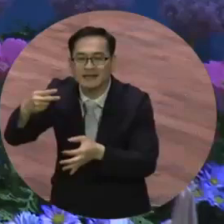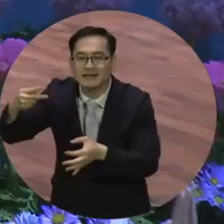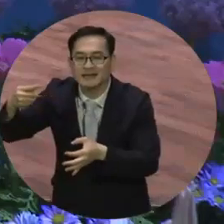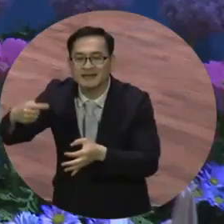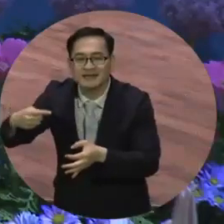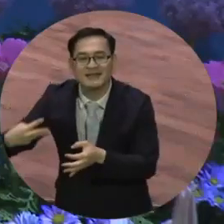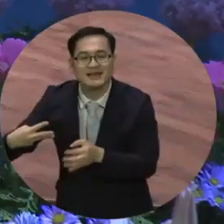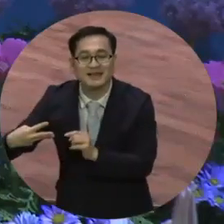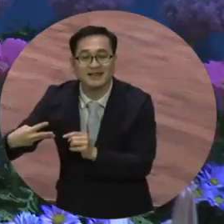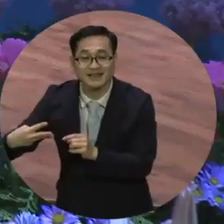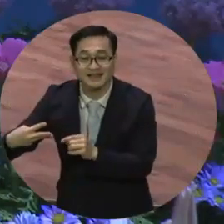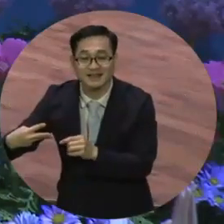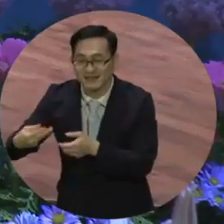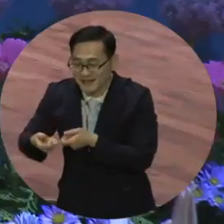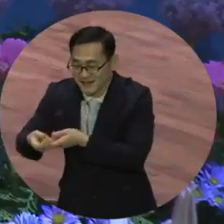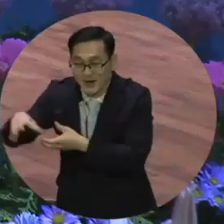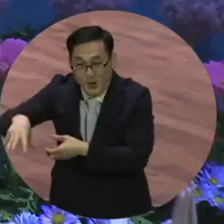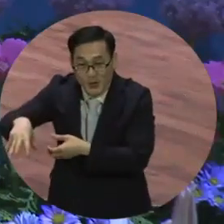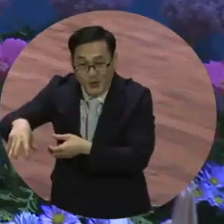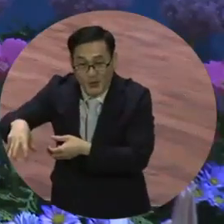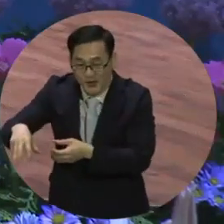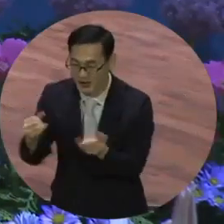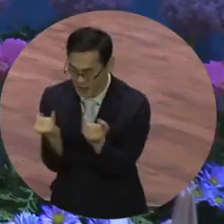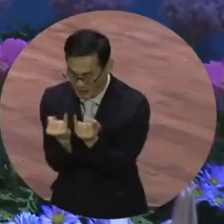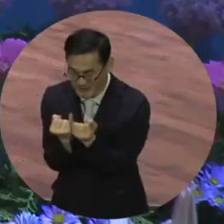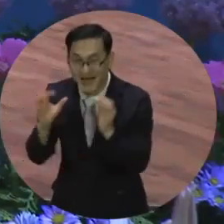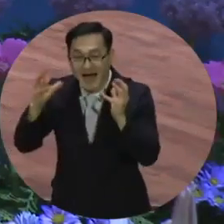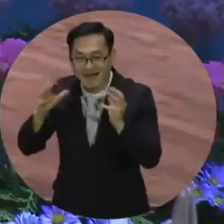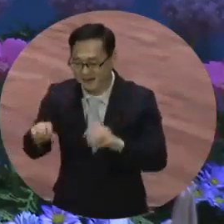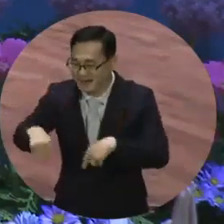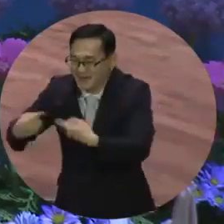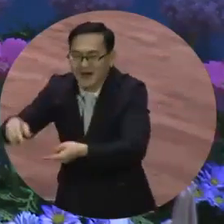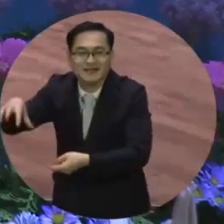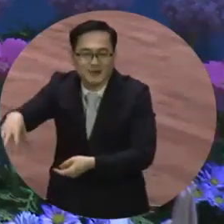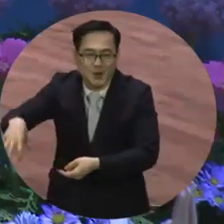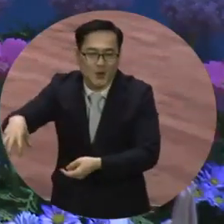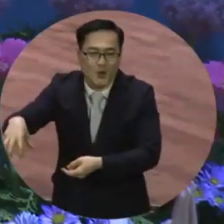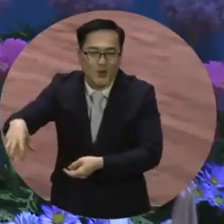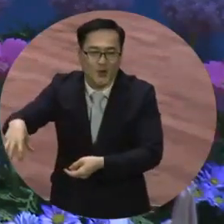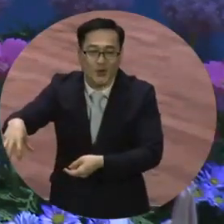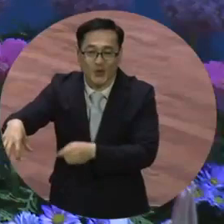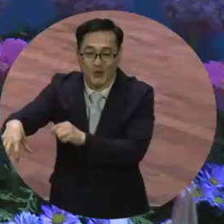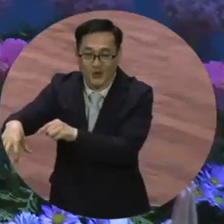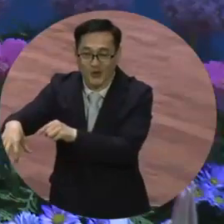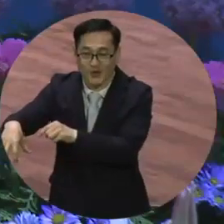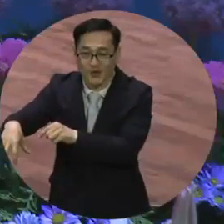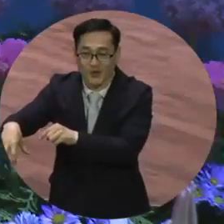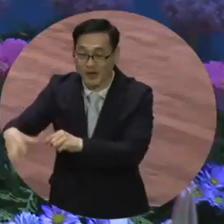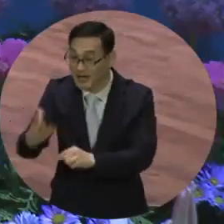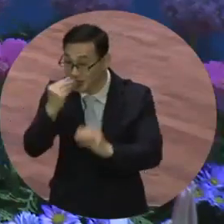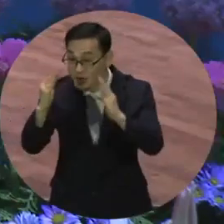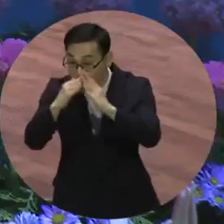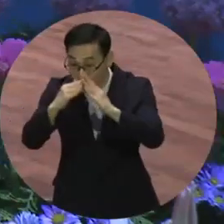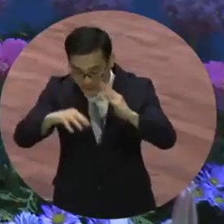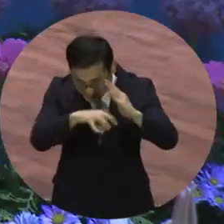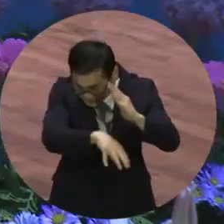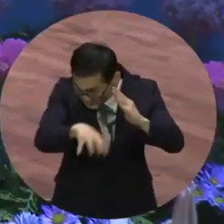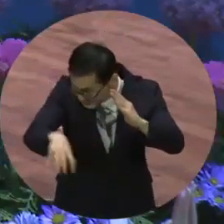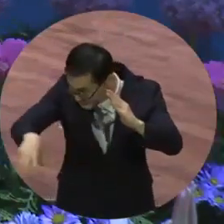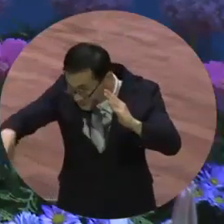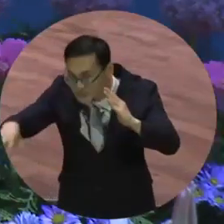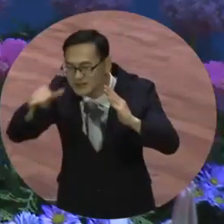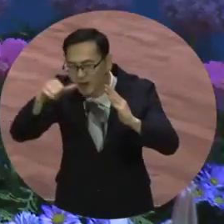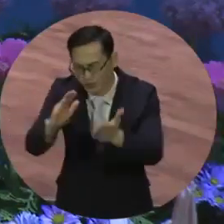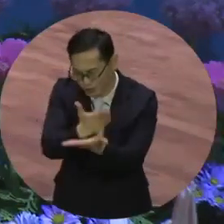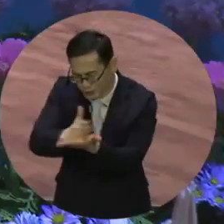여자들과 아이들이 함께 들어갈 수 있는 장소예요. 하나님 모세 통해 다 이렇게 만들어놨겠어요. 성전을 다 설계도를 다